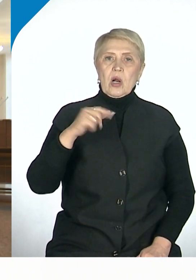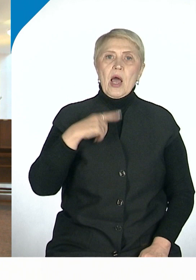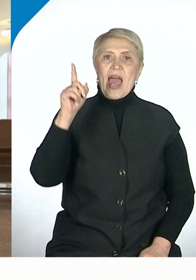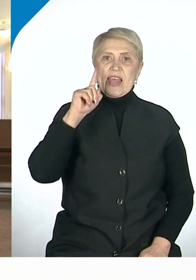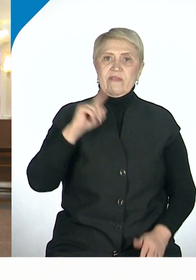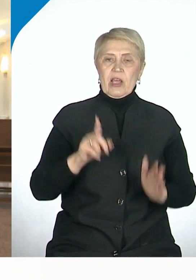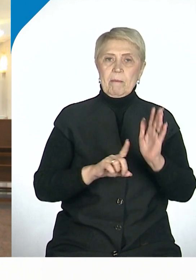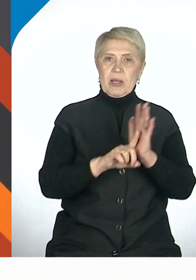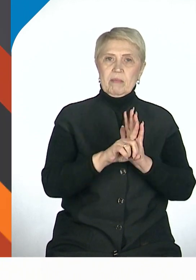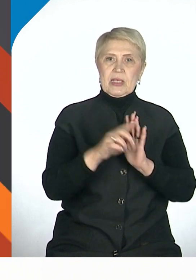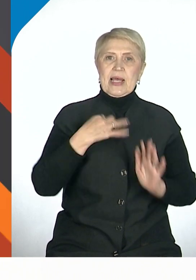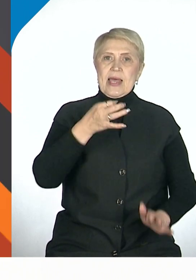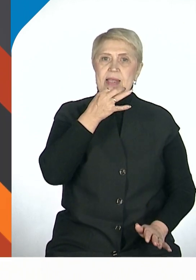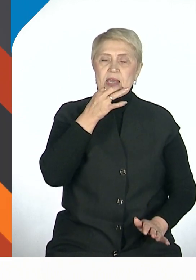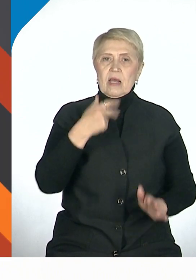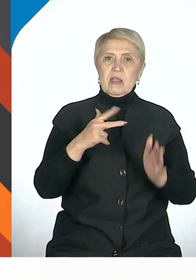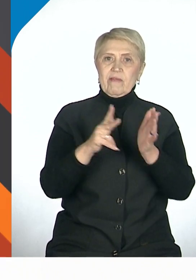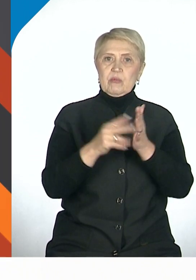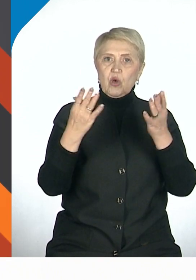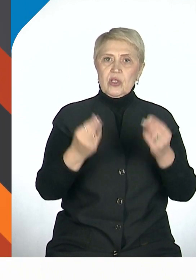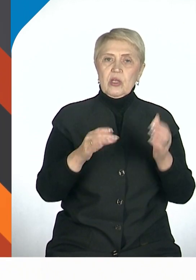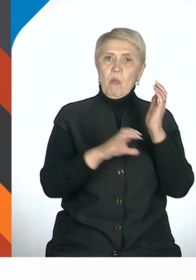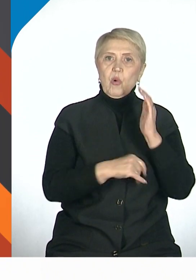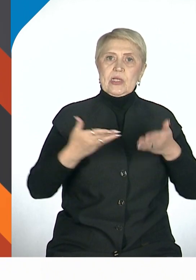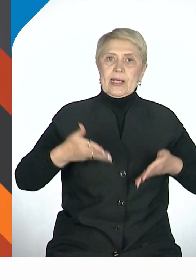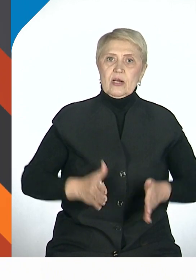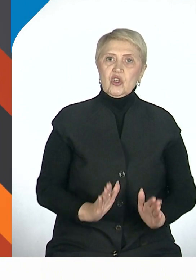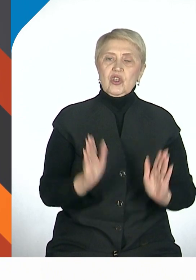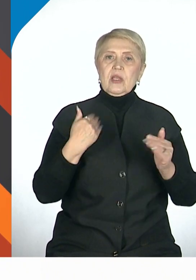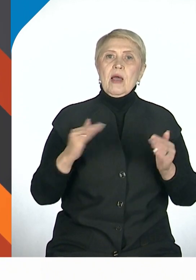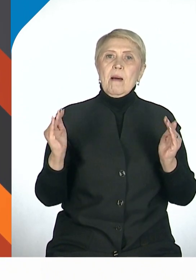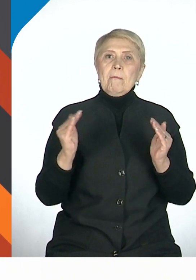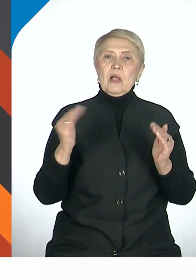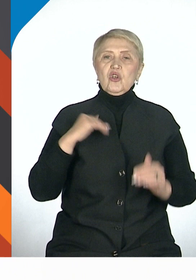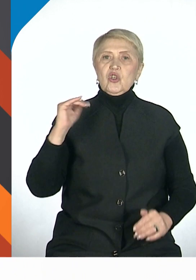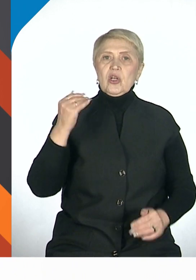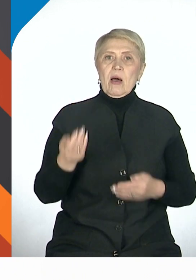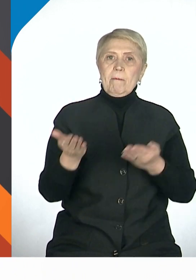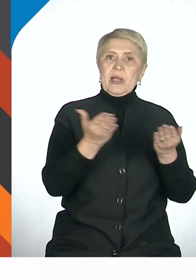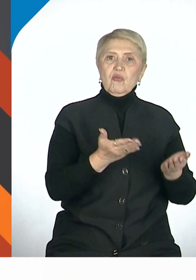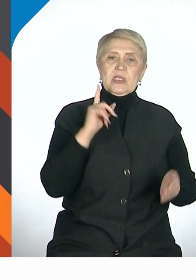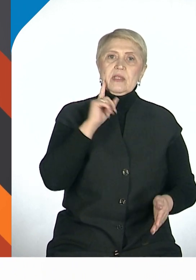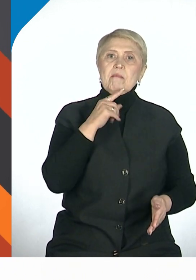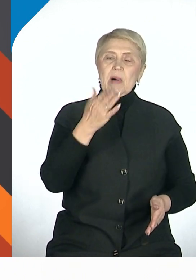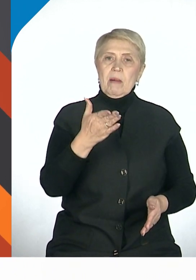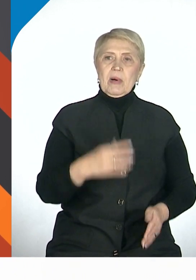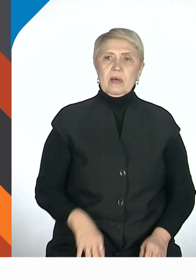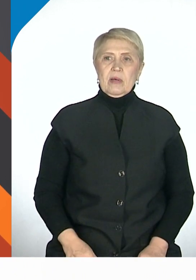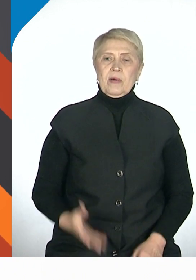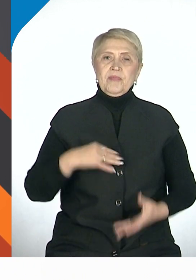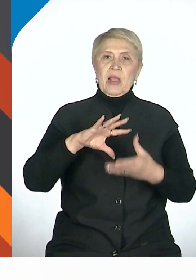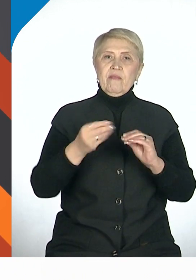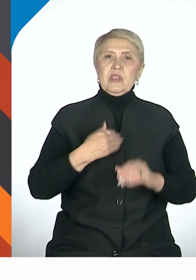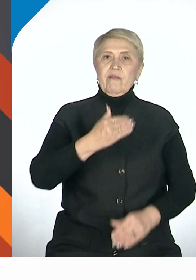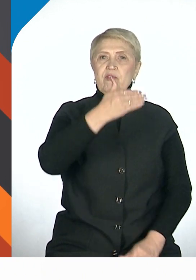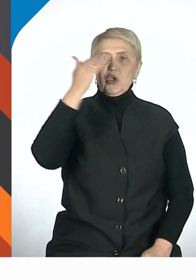появляется не ранее, чем на восьмой день после рождения. Малыша приносит мама на обряд заключения завета со Всевышним.